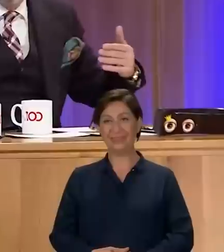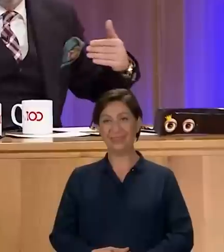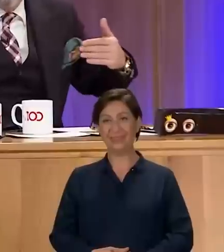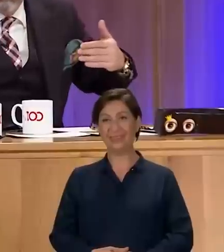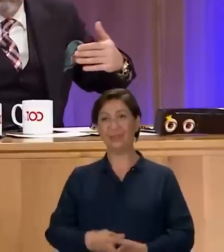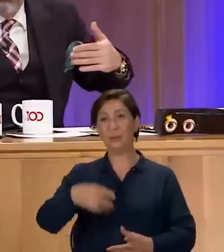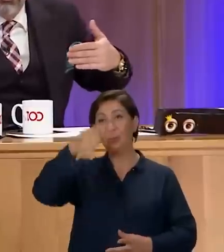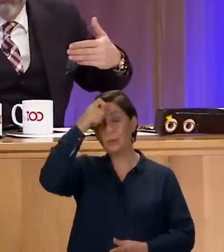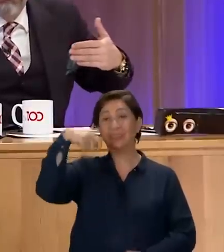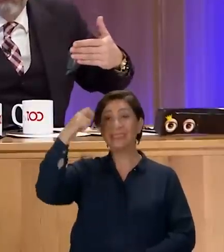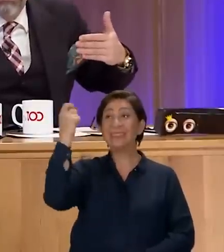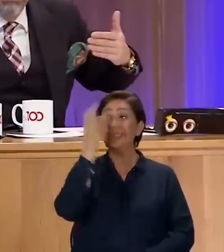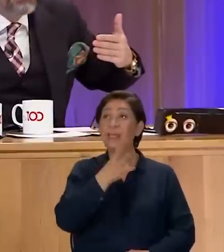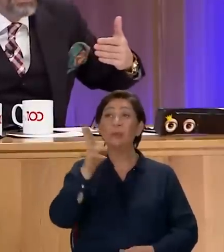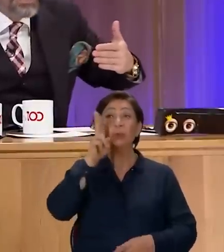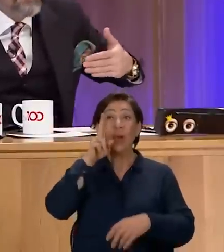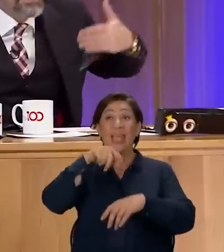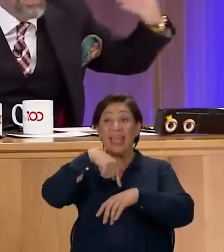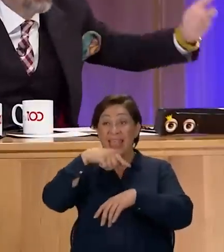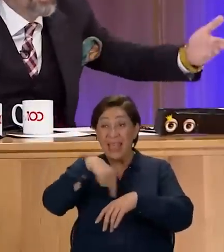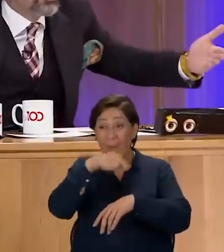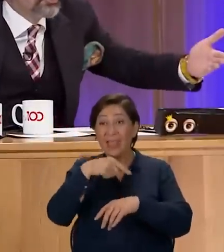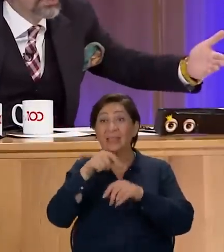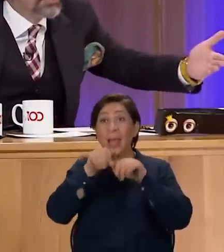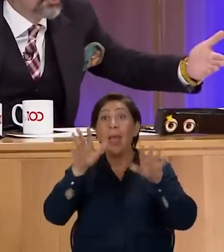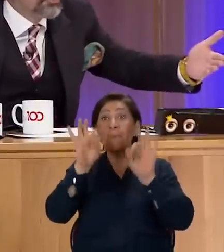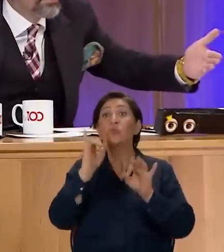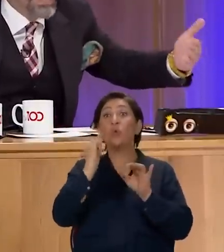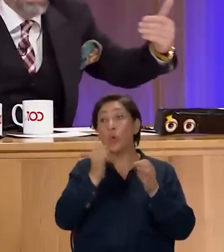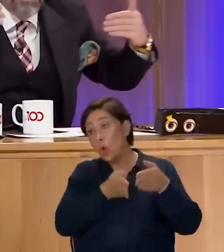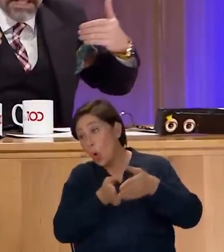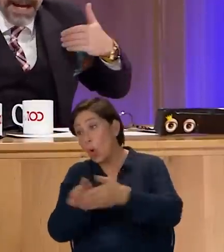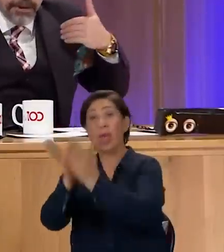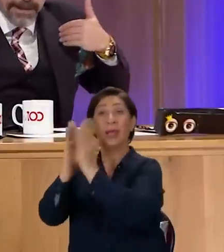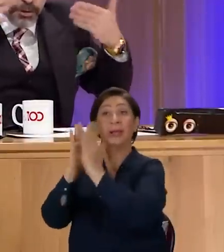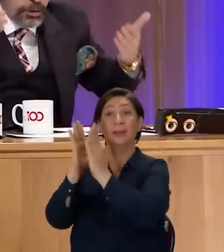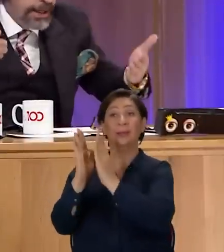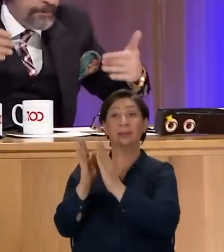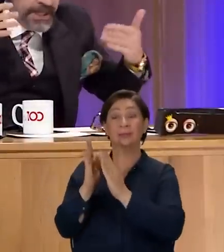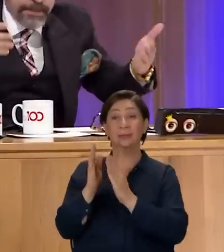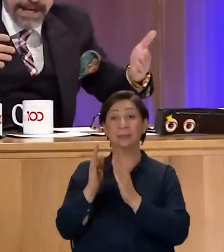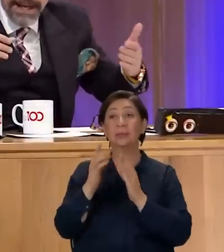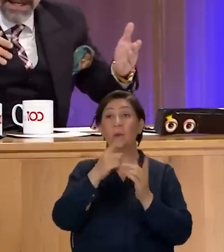Yahu Türk dizilerinin son yıllarda yayınlanan hepsi gayrimeşru yola itiyor. Yani bizi gayrimeşru yola itmek,